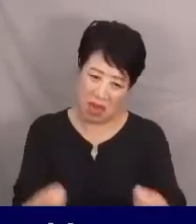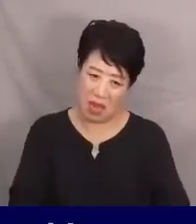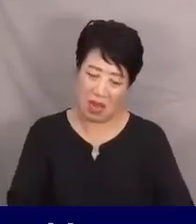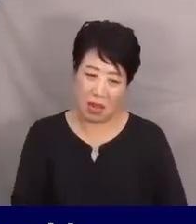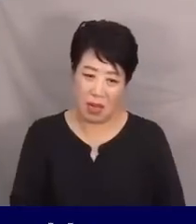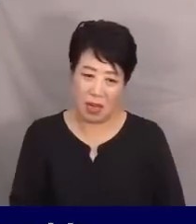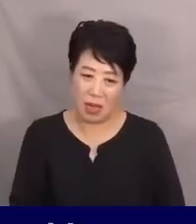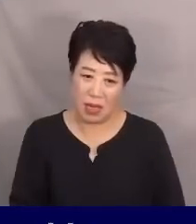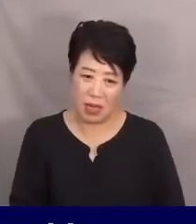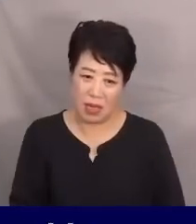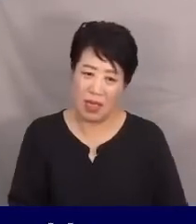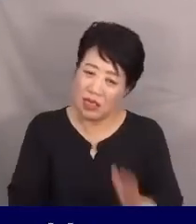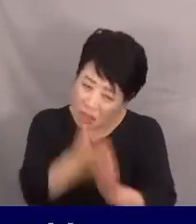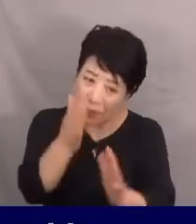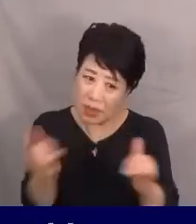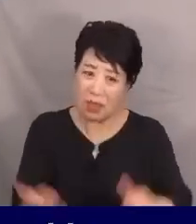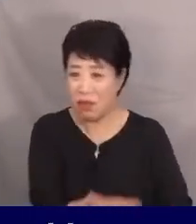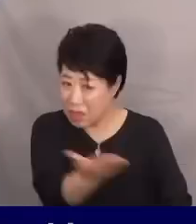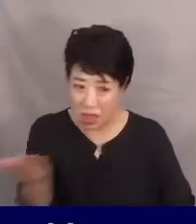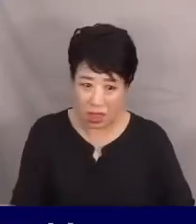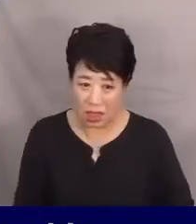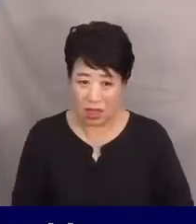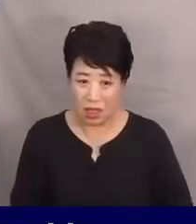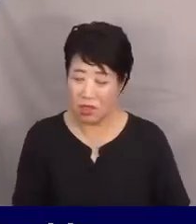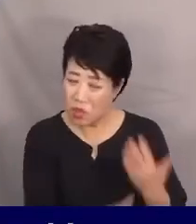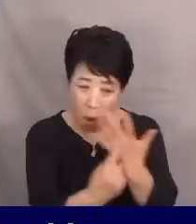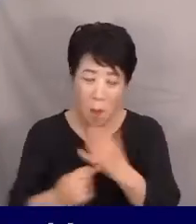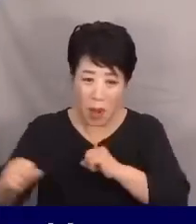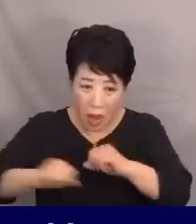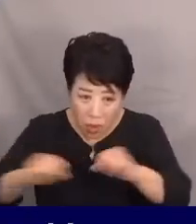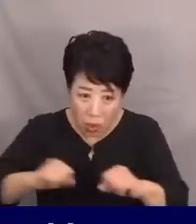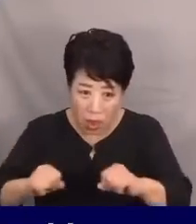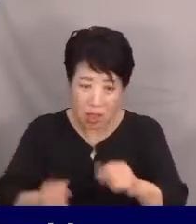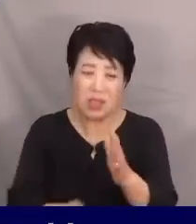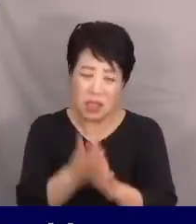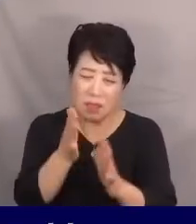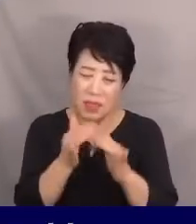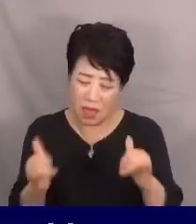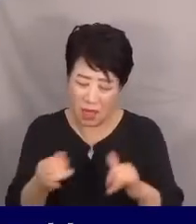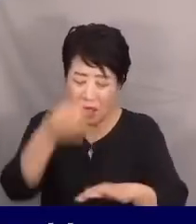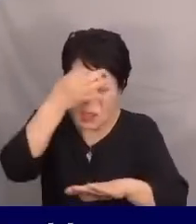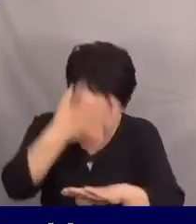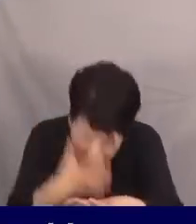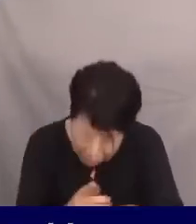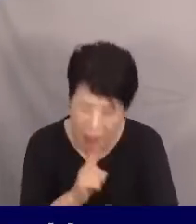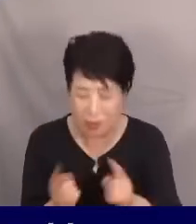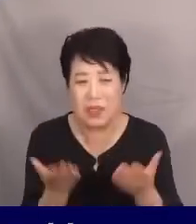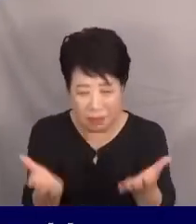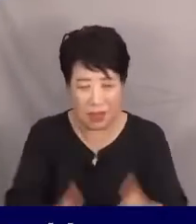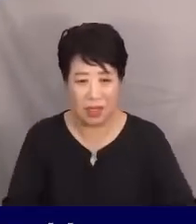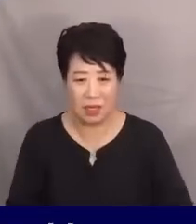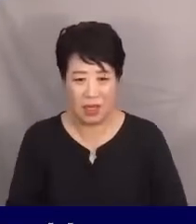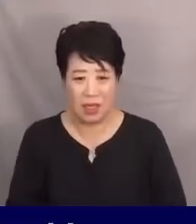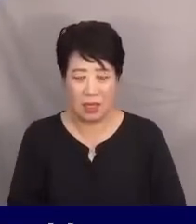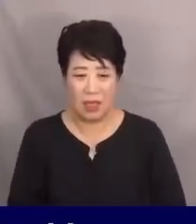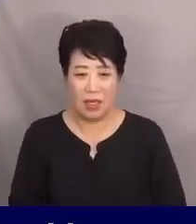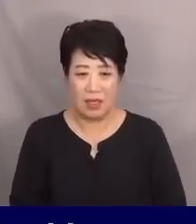깨어있는 시민들, 촛불 행동에 시민들께 참여드립니다.